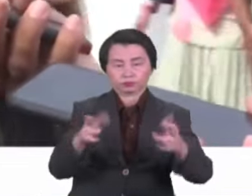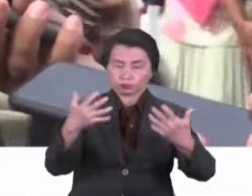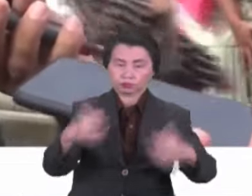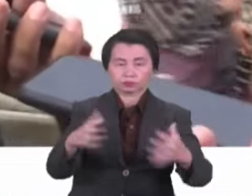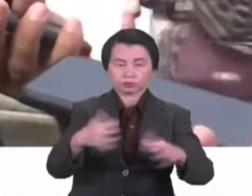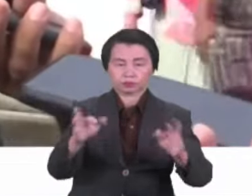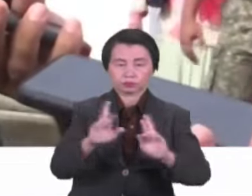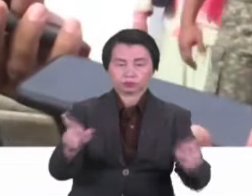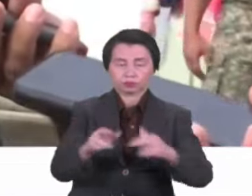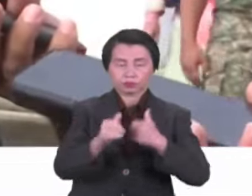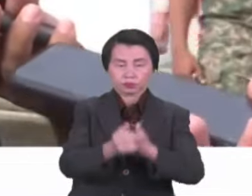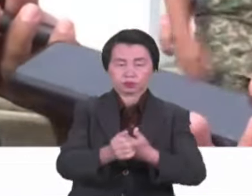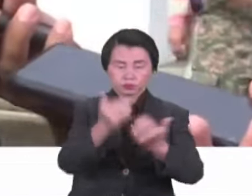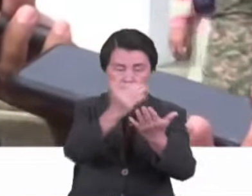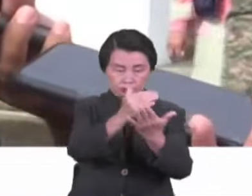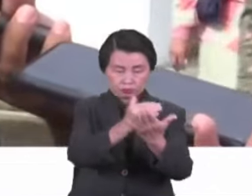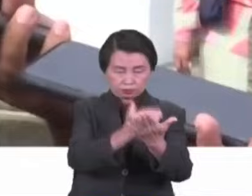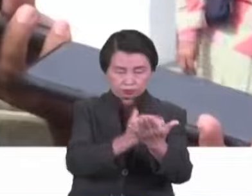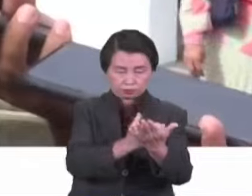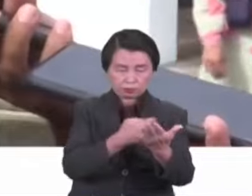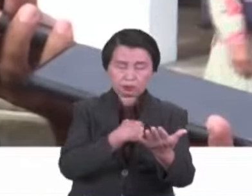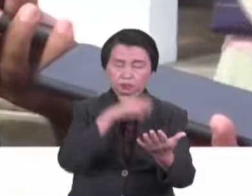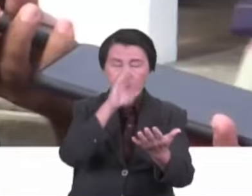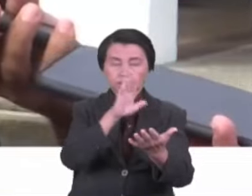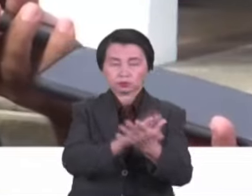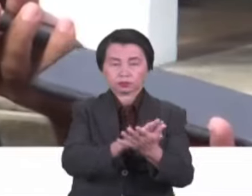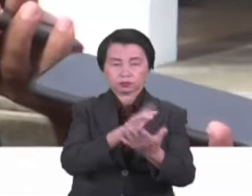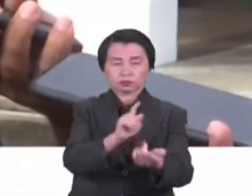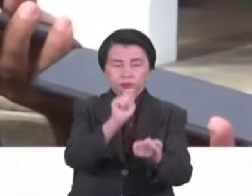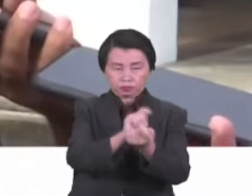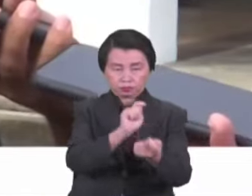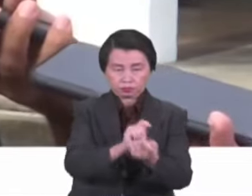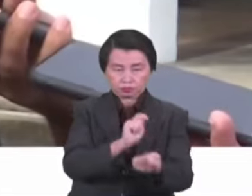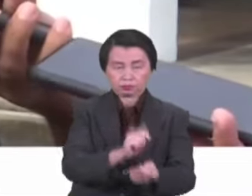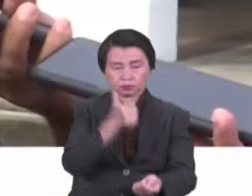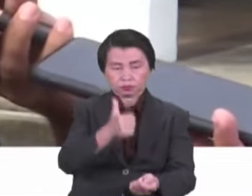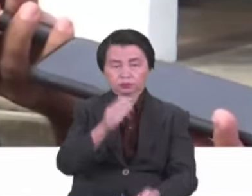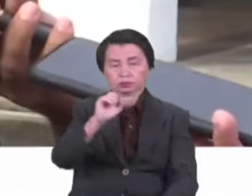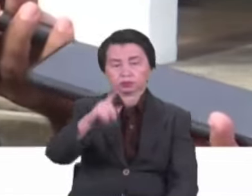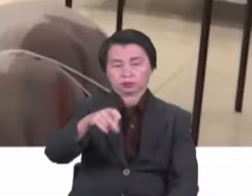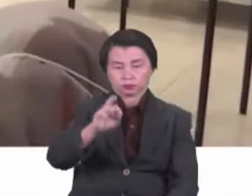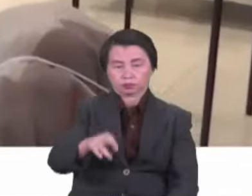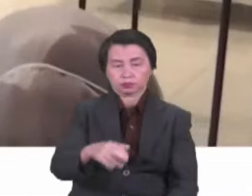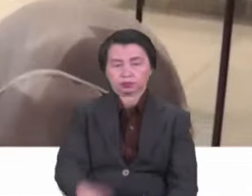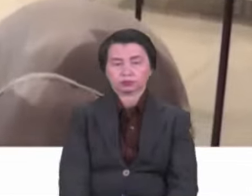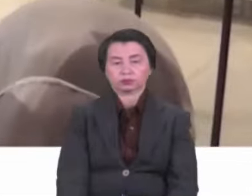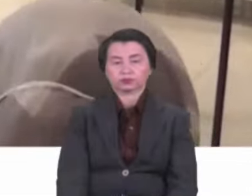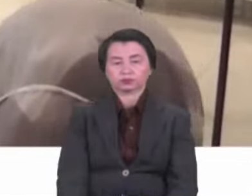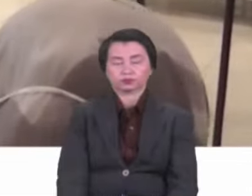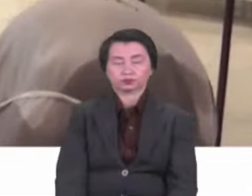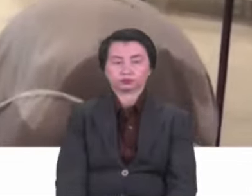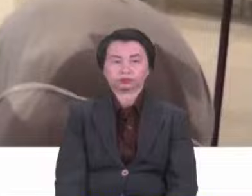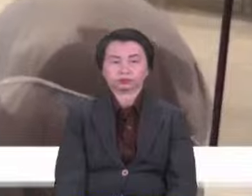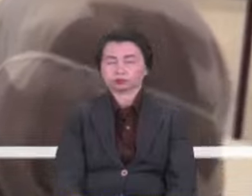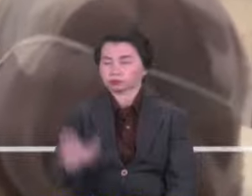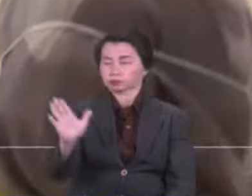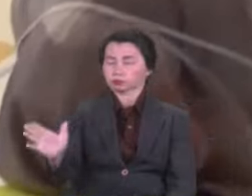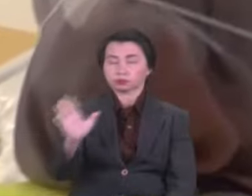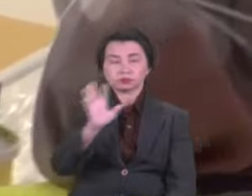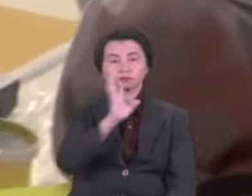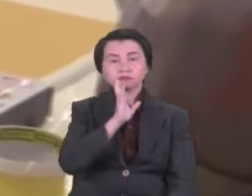kepada susunan yang telah dibuat dan saya percaya ianya telah menepati standard SPR yang diajarkan. Beliau